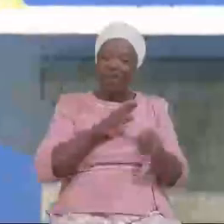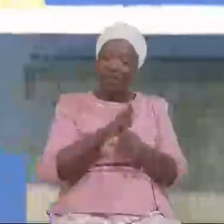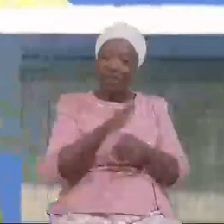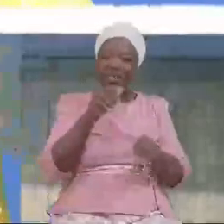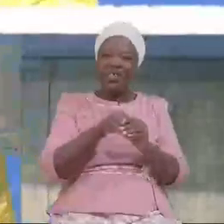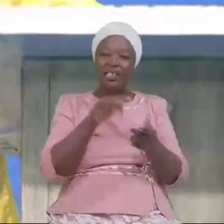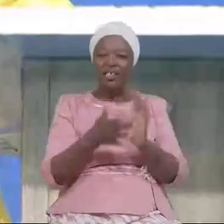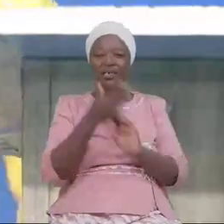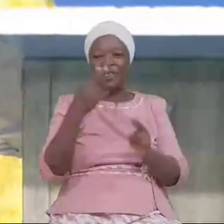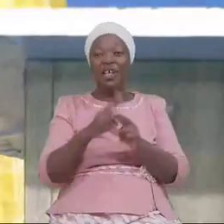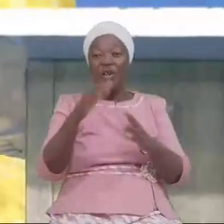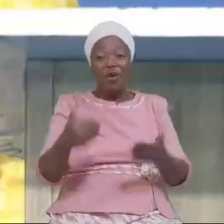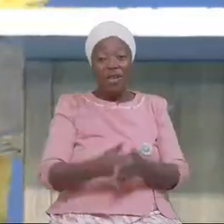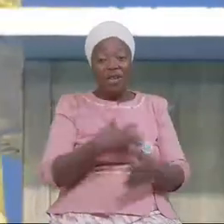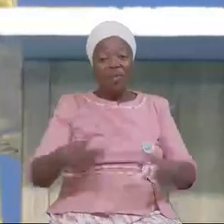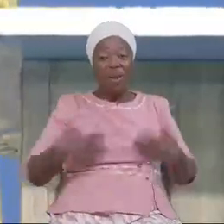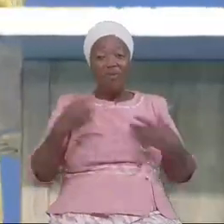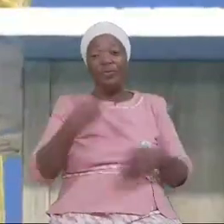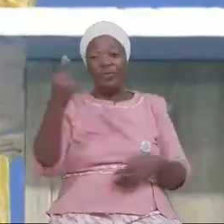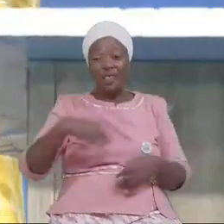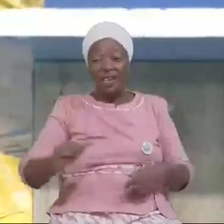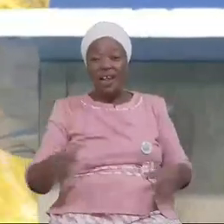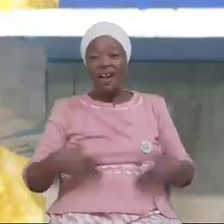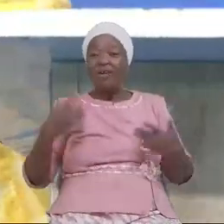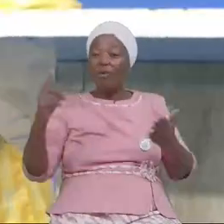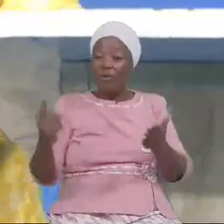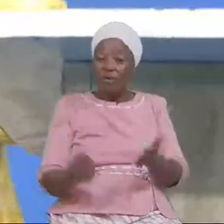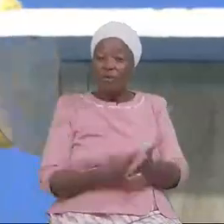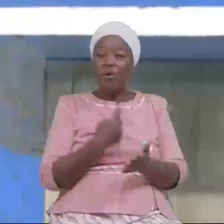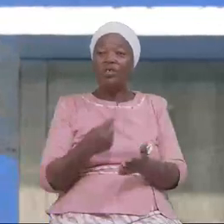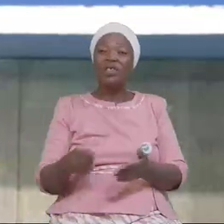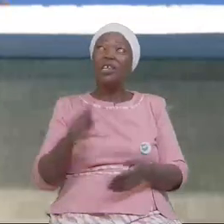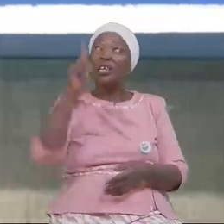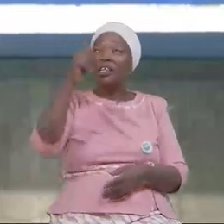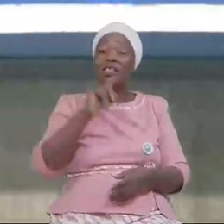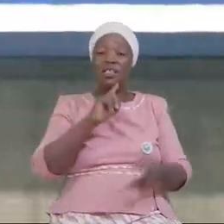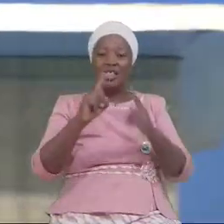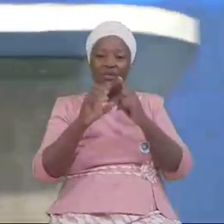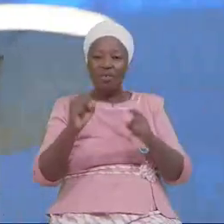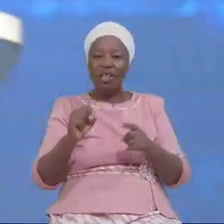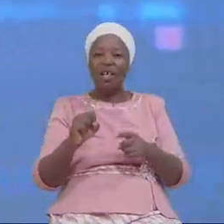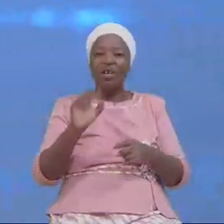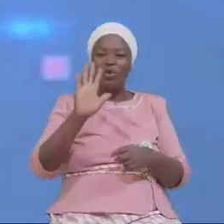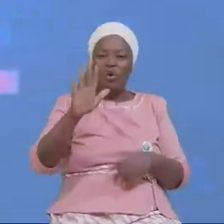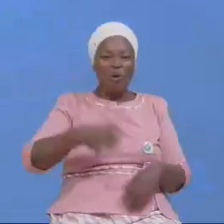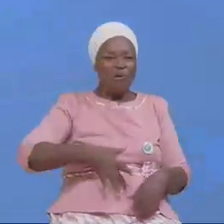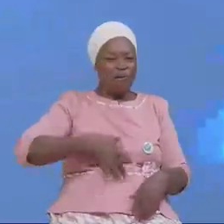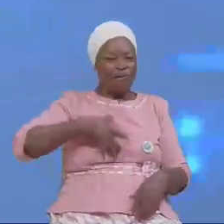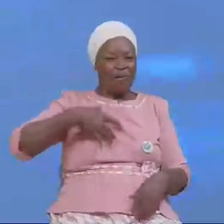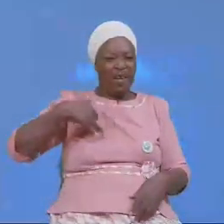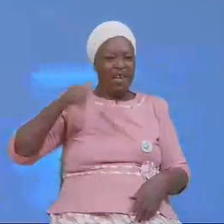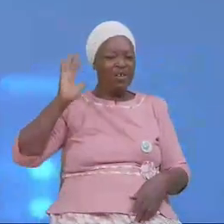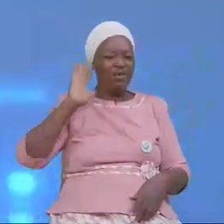votre nouvelle vie, la vie éternelle. Dès que Jésus parle, vos sentiments vont